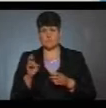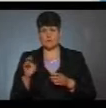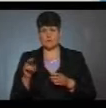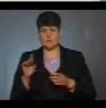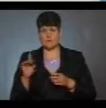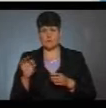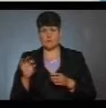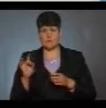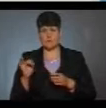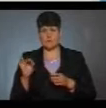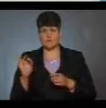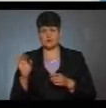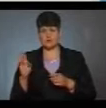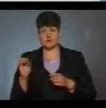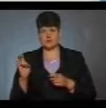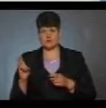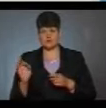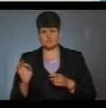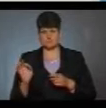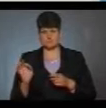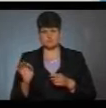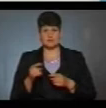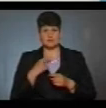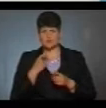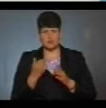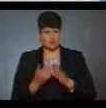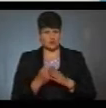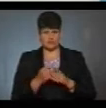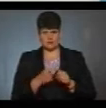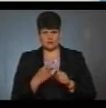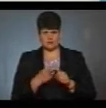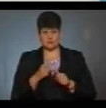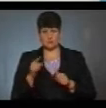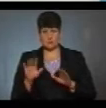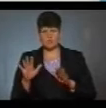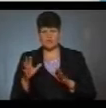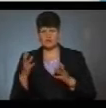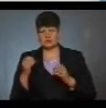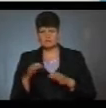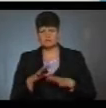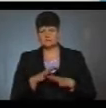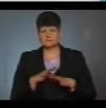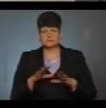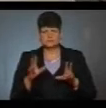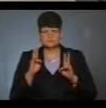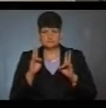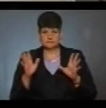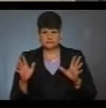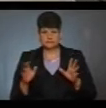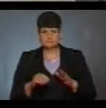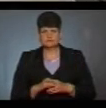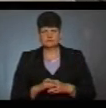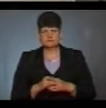Ми ще не ставили нову назву, оскільки вона на той момент ще була не впізнавана.